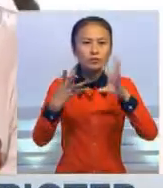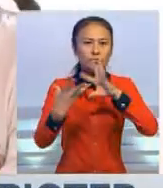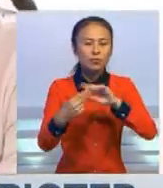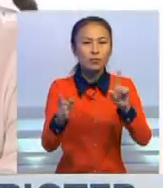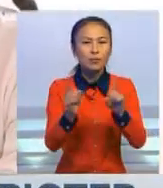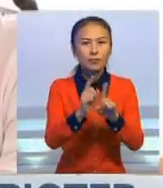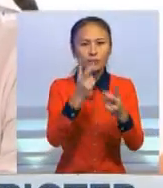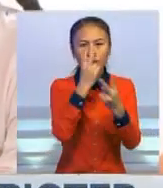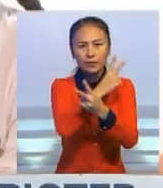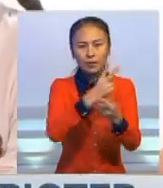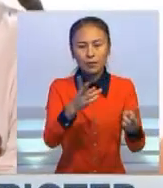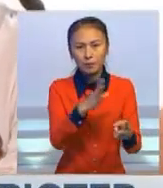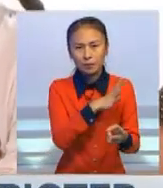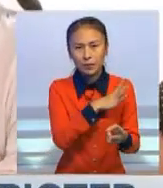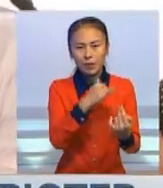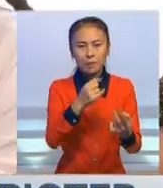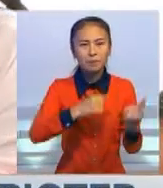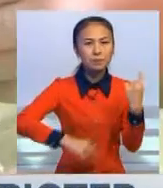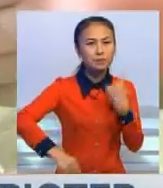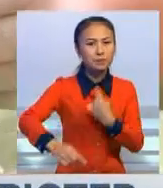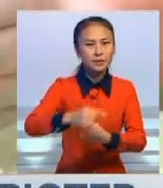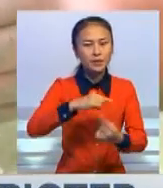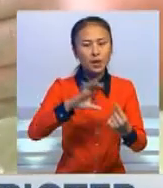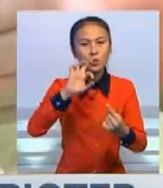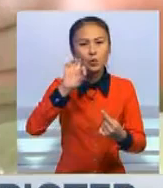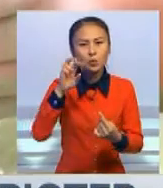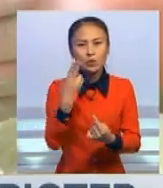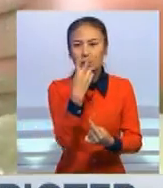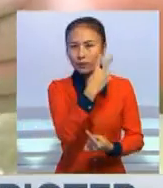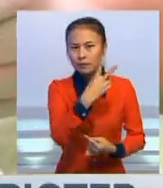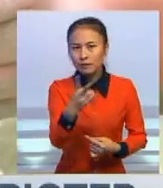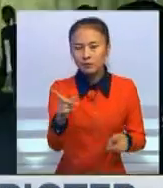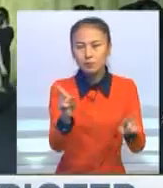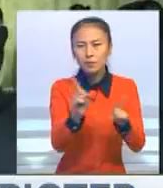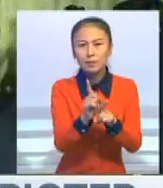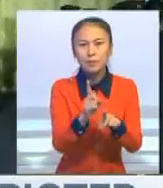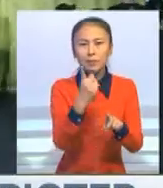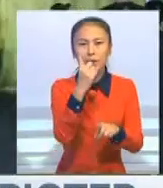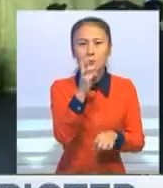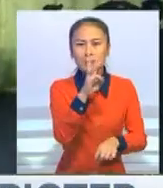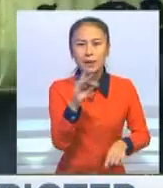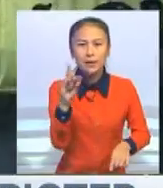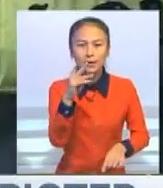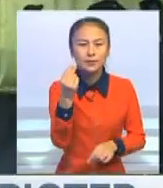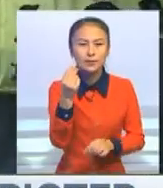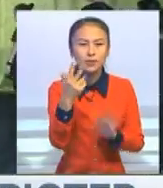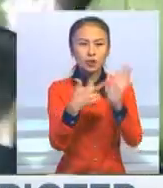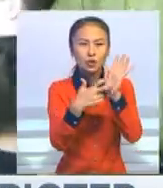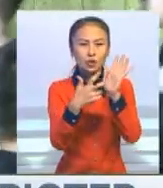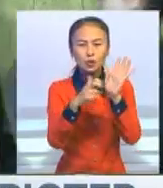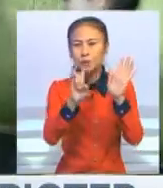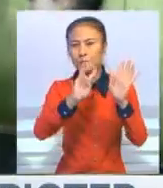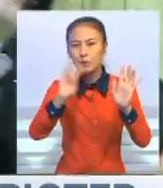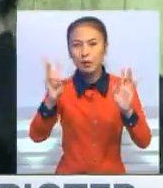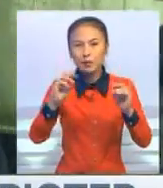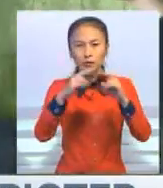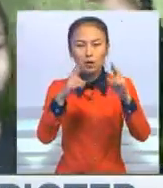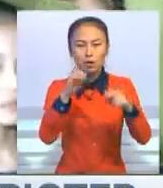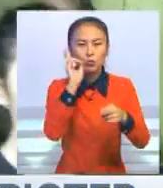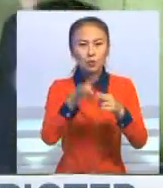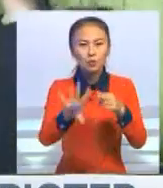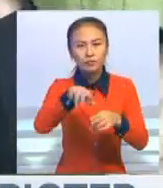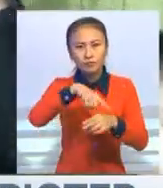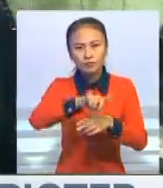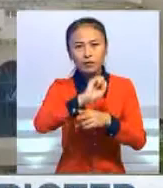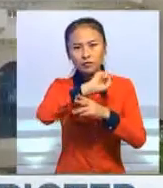академиясы ғимаратын тұрғызды. Бизнестің әлеуметтік жауапкершілігі негізінде 1 миллиард 800 миллион теңгеге ғимаратты толықтай